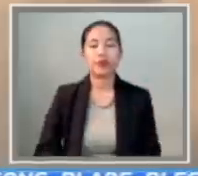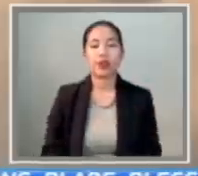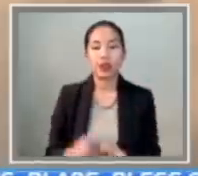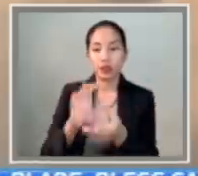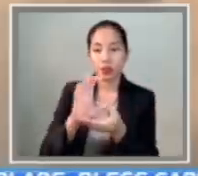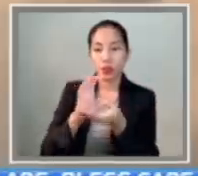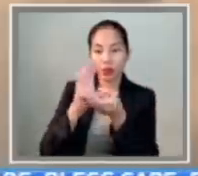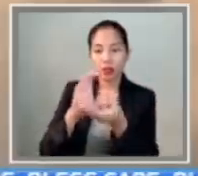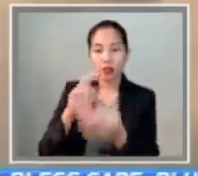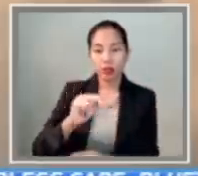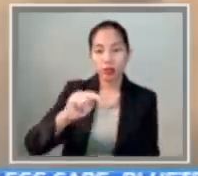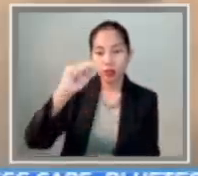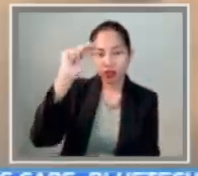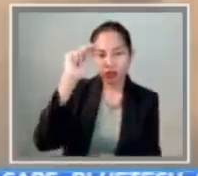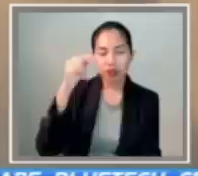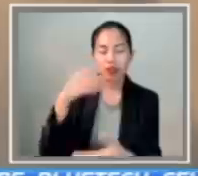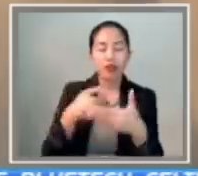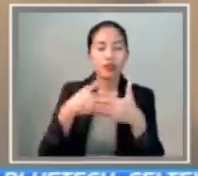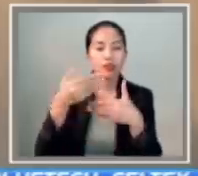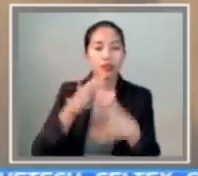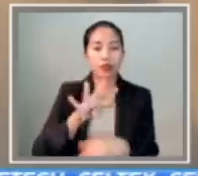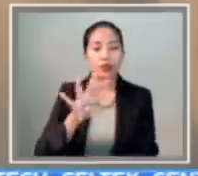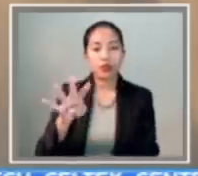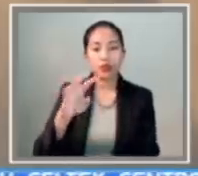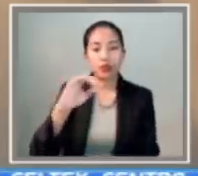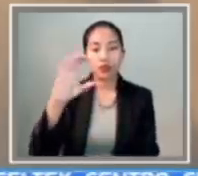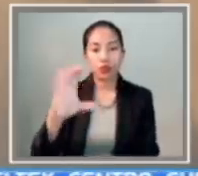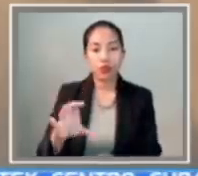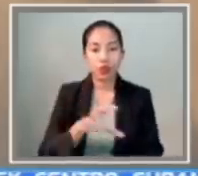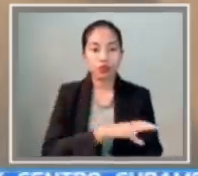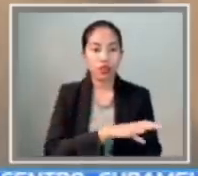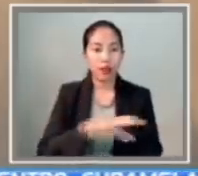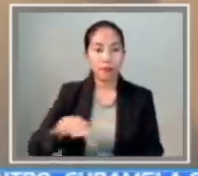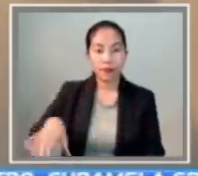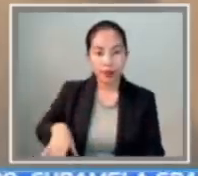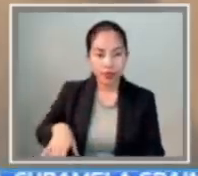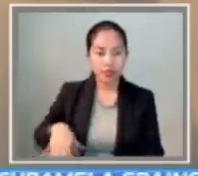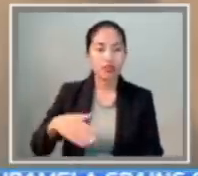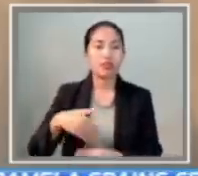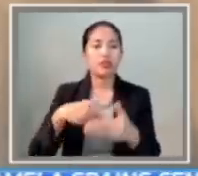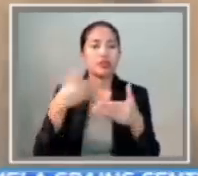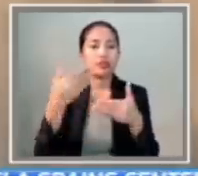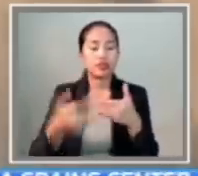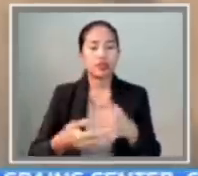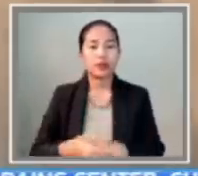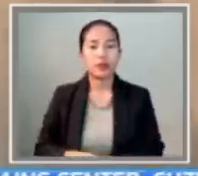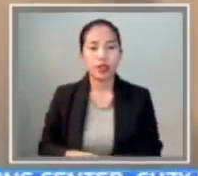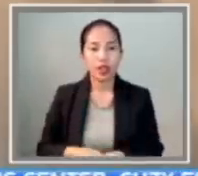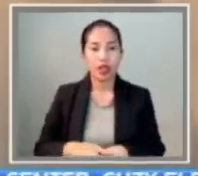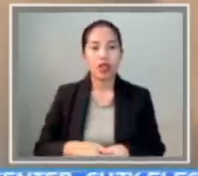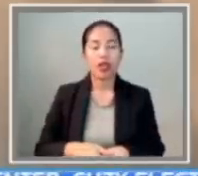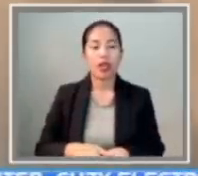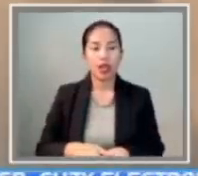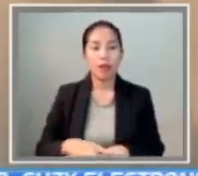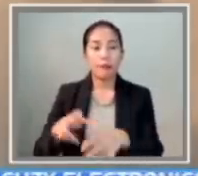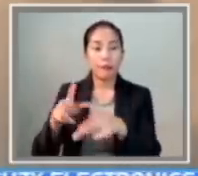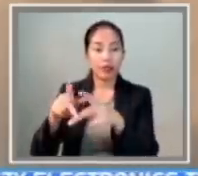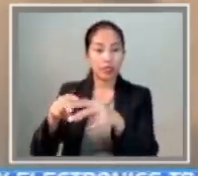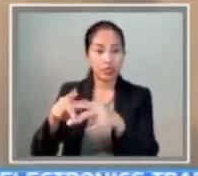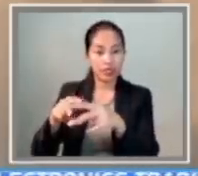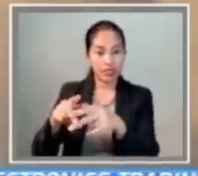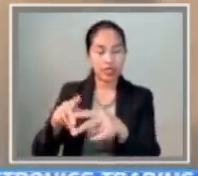degrees Celsius naman sa Rojas, Capiz, habang 43 degrees Celsius sa Dagupan, Pangasinan,